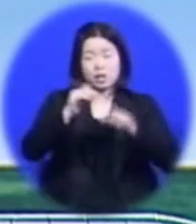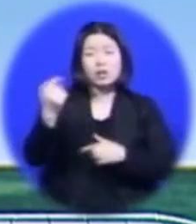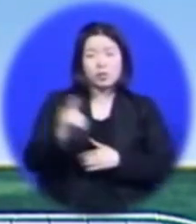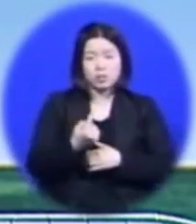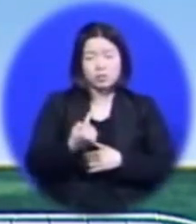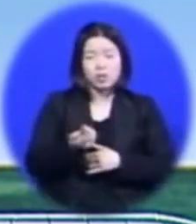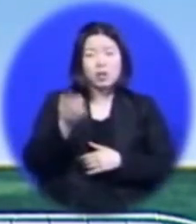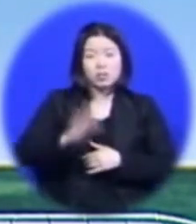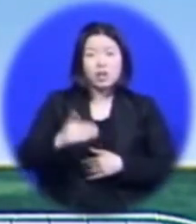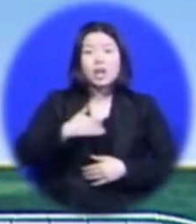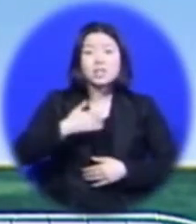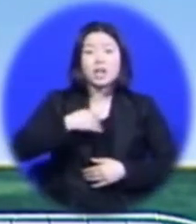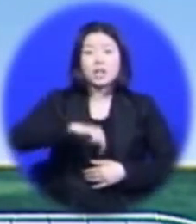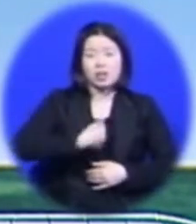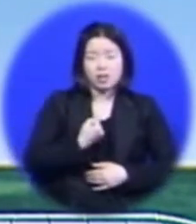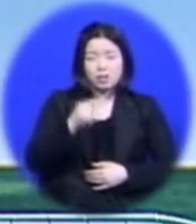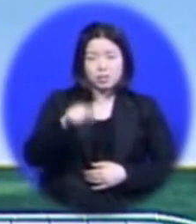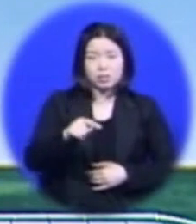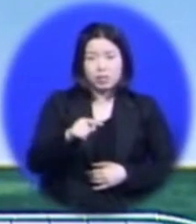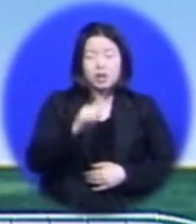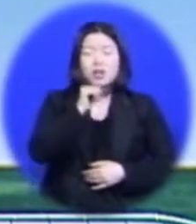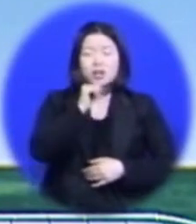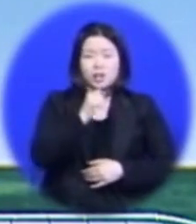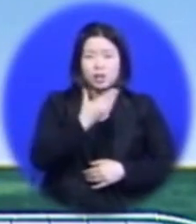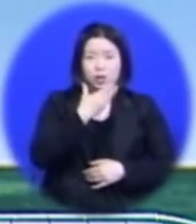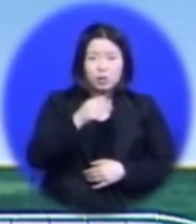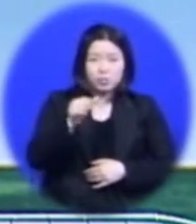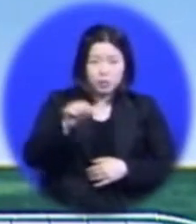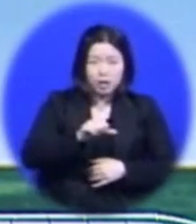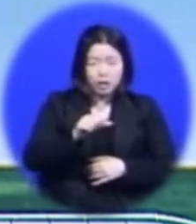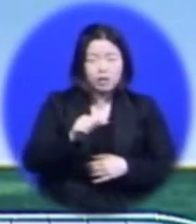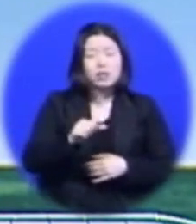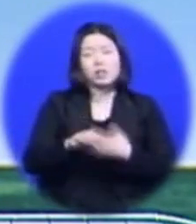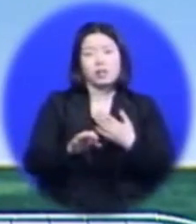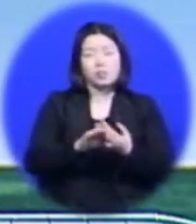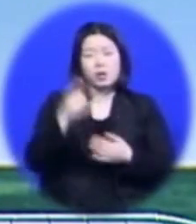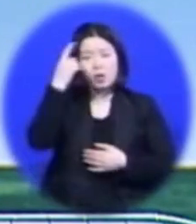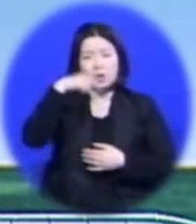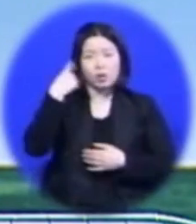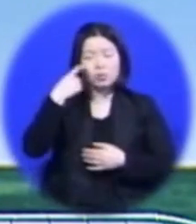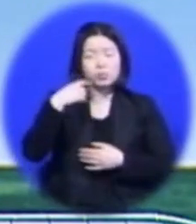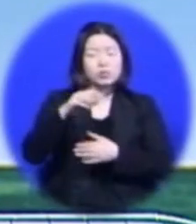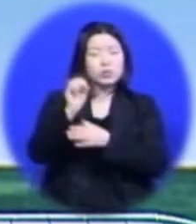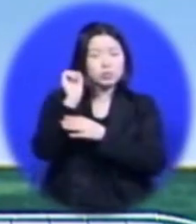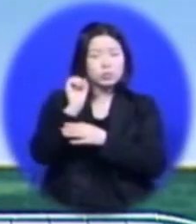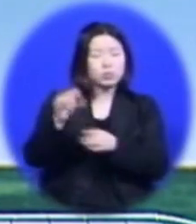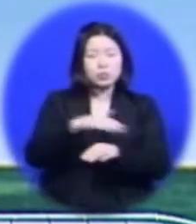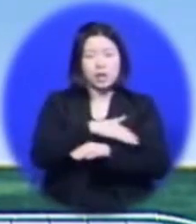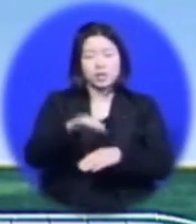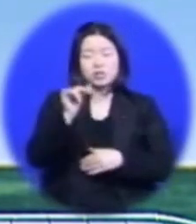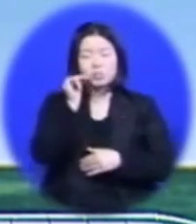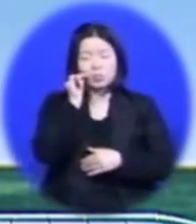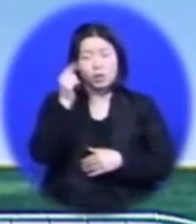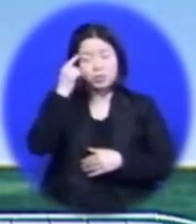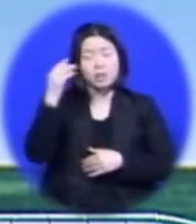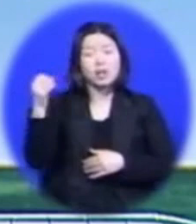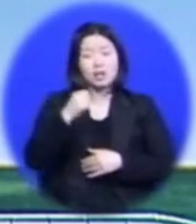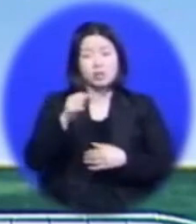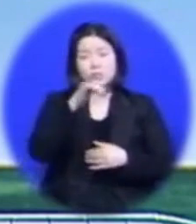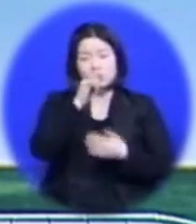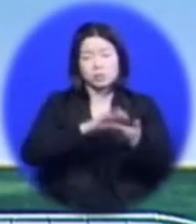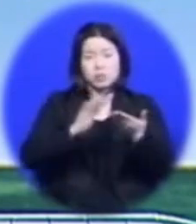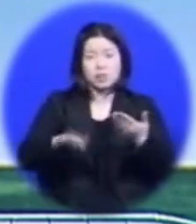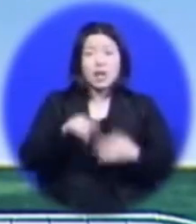자기가 그렇게 됐어요. 이건 정말 진짜 고개 들고 못 다니는 일이에요. 여러분,